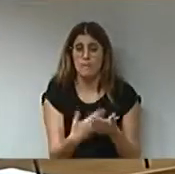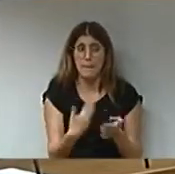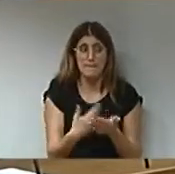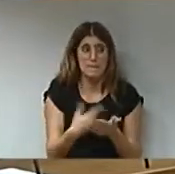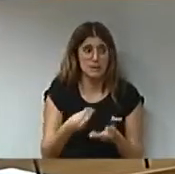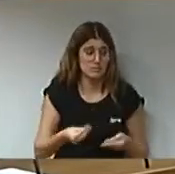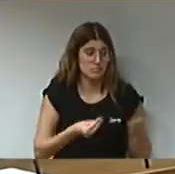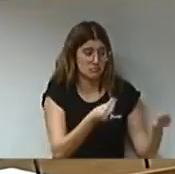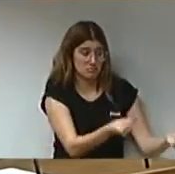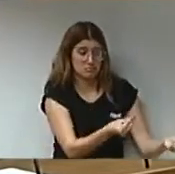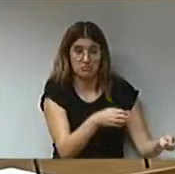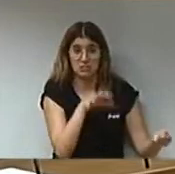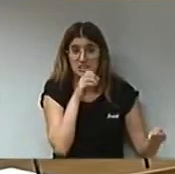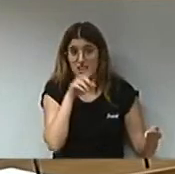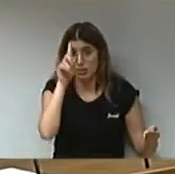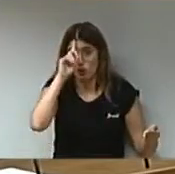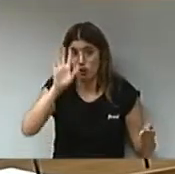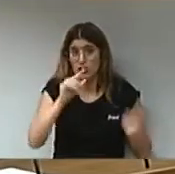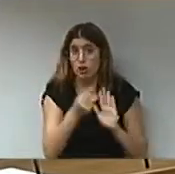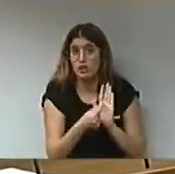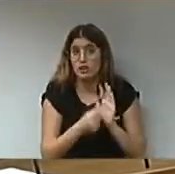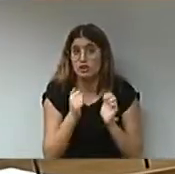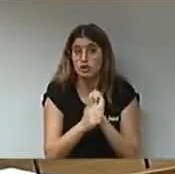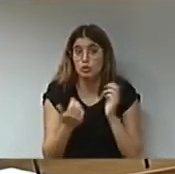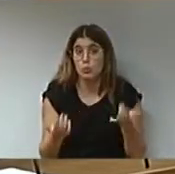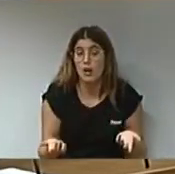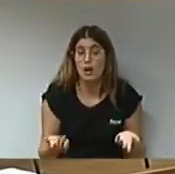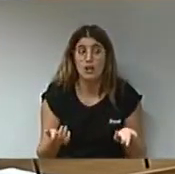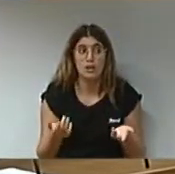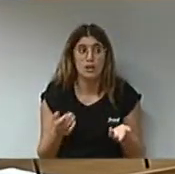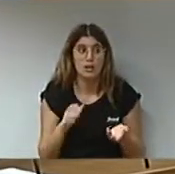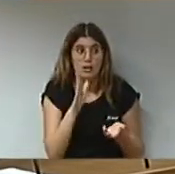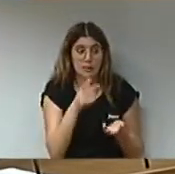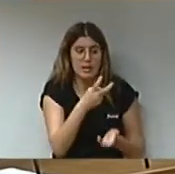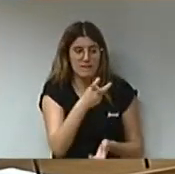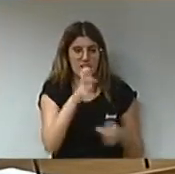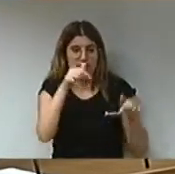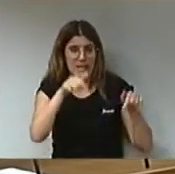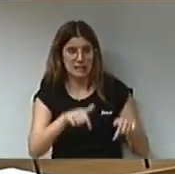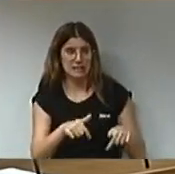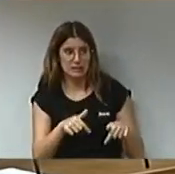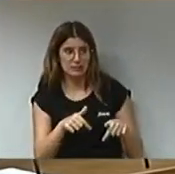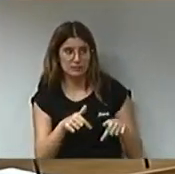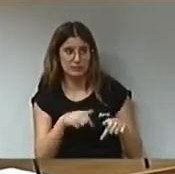li ha passat a algú, no sé en quines condicions, per tal de vindre així a